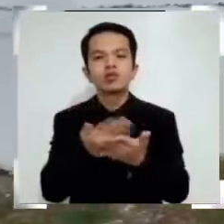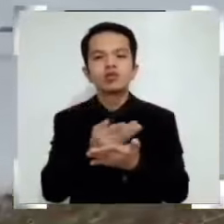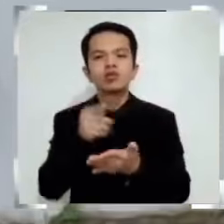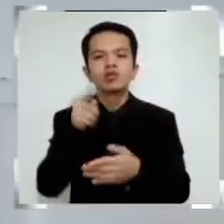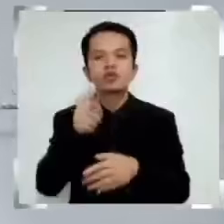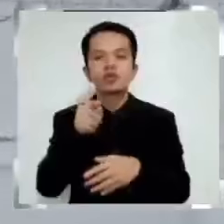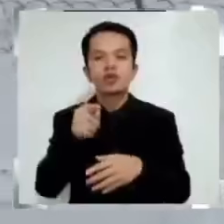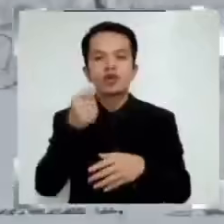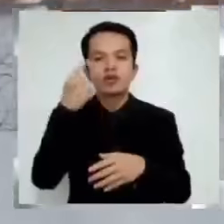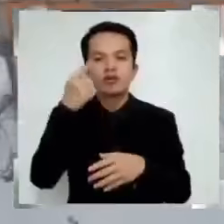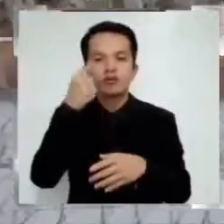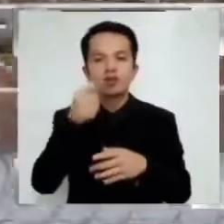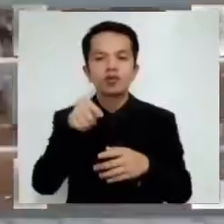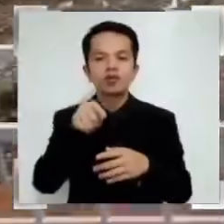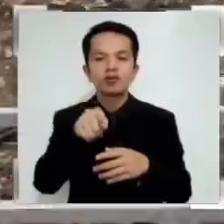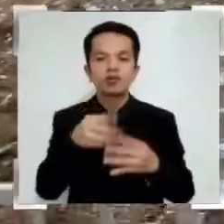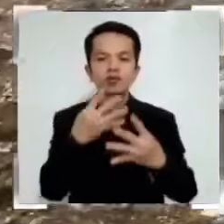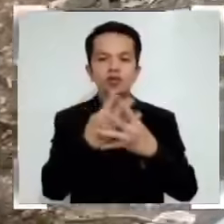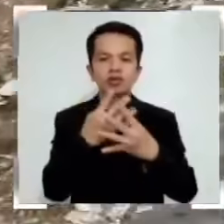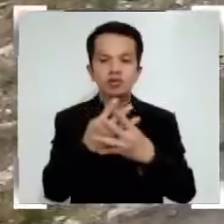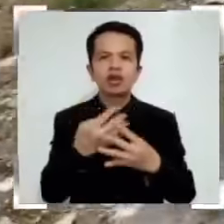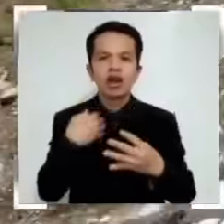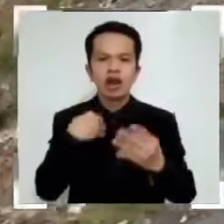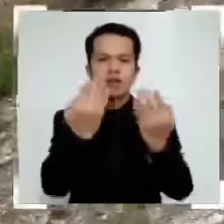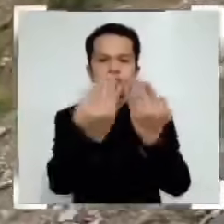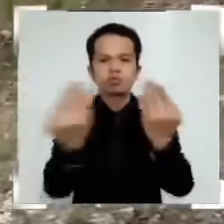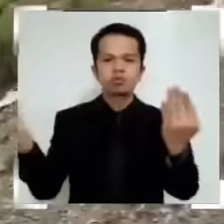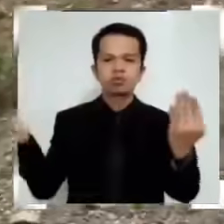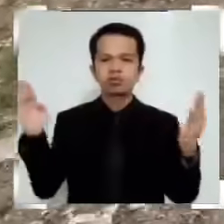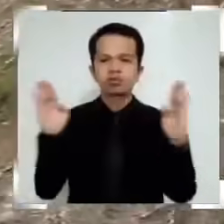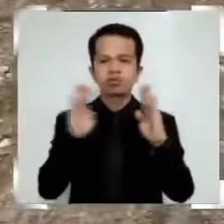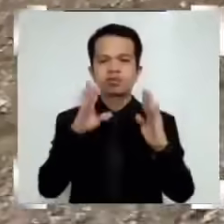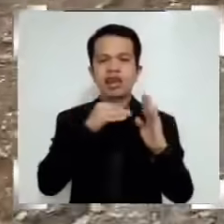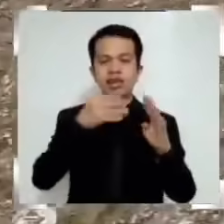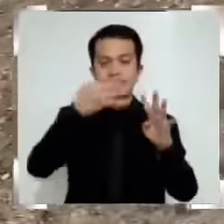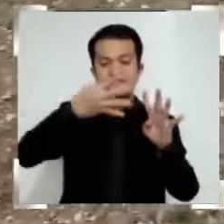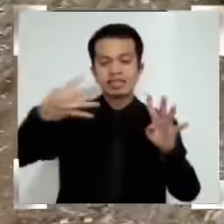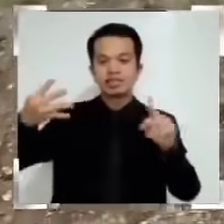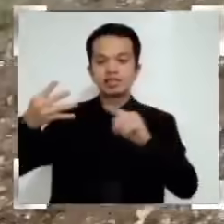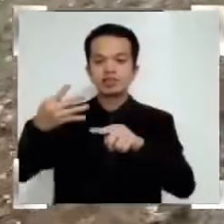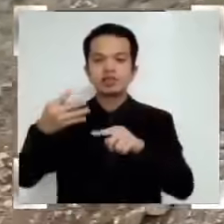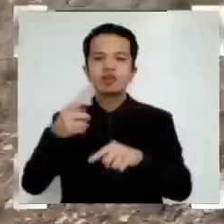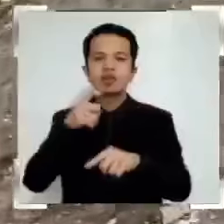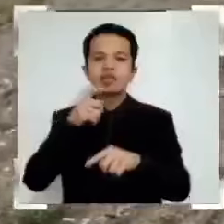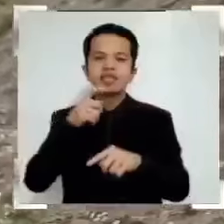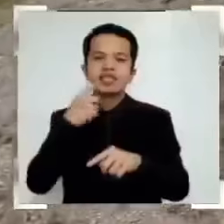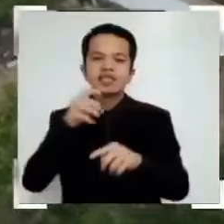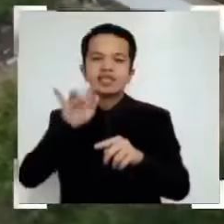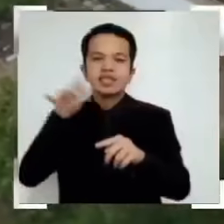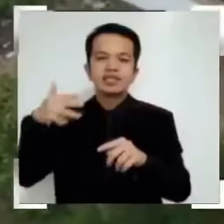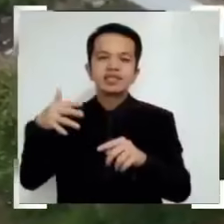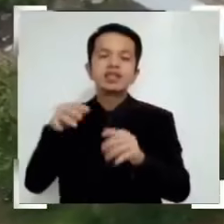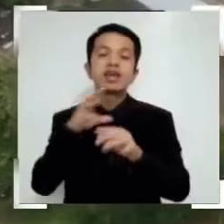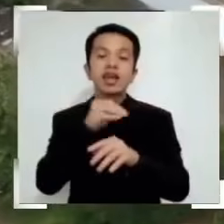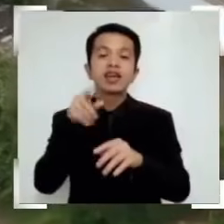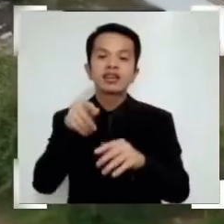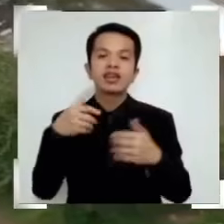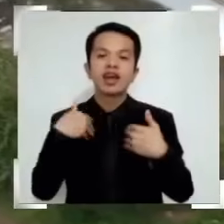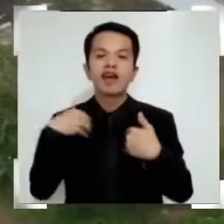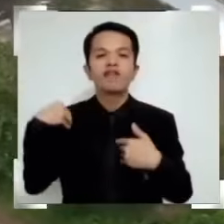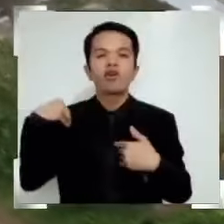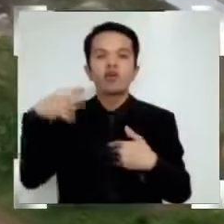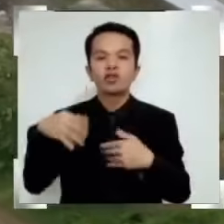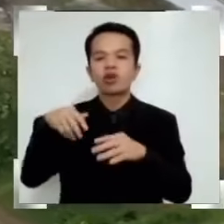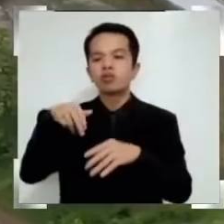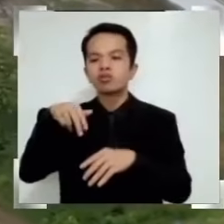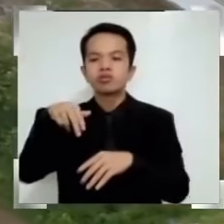ito ng malataas na bakod at razor wire na mayroon pang catwalk na daraanan ng mga corrections officer. Alinsunod daw ito